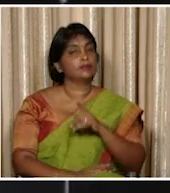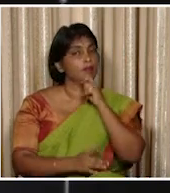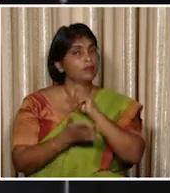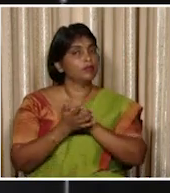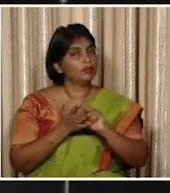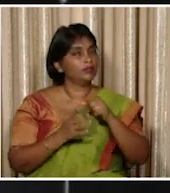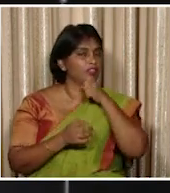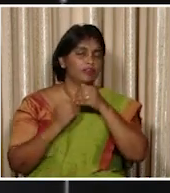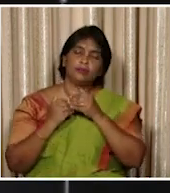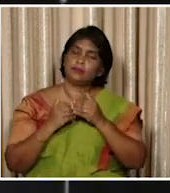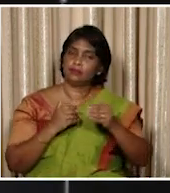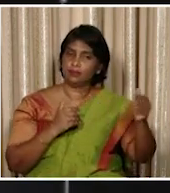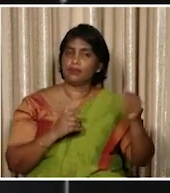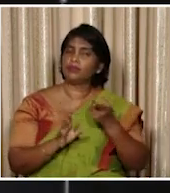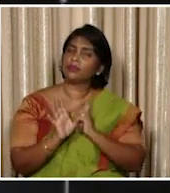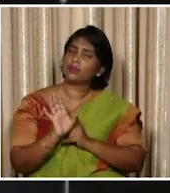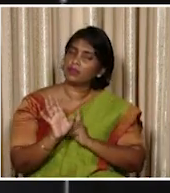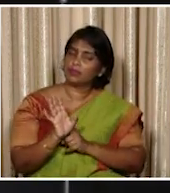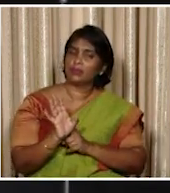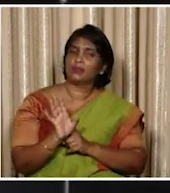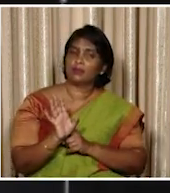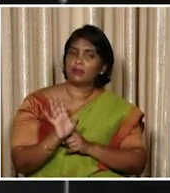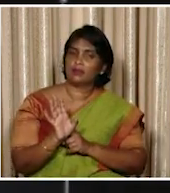විශ්‍රාම දිවියෙත් නිතර වෙලේ